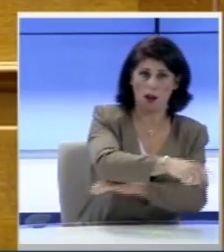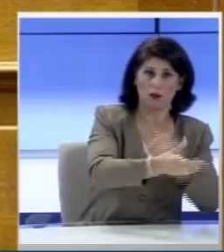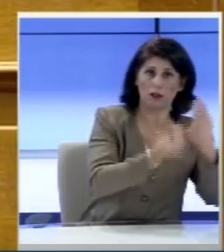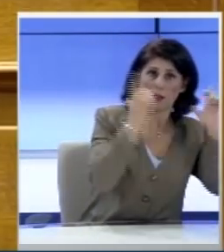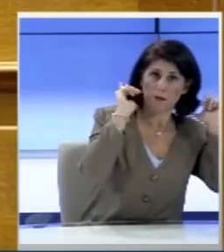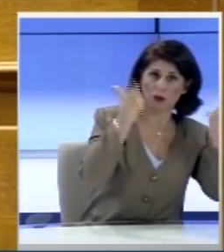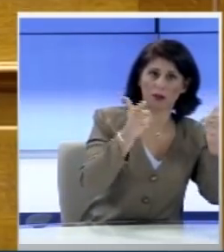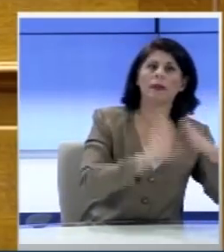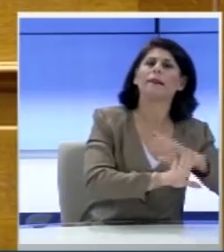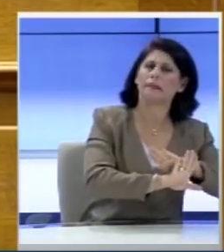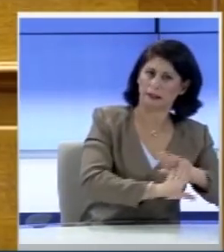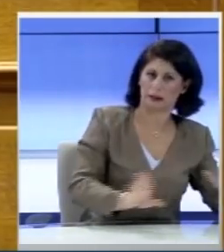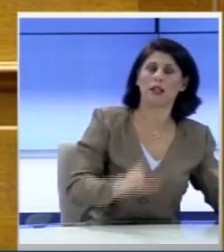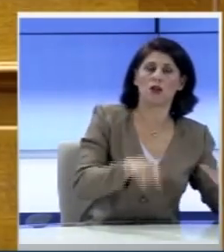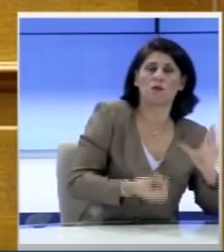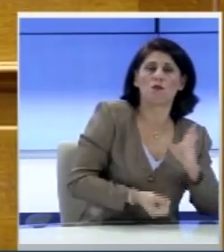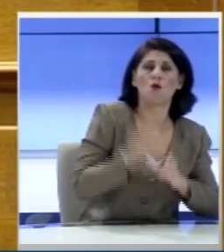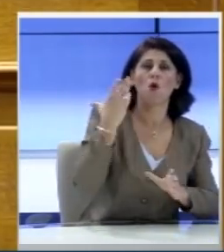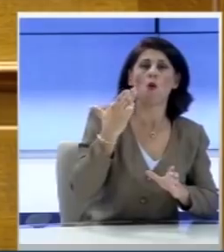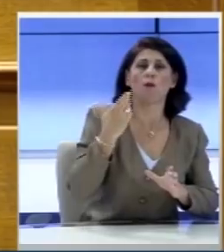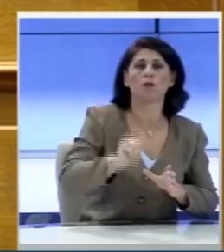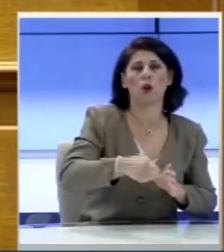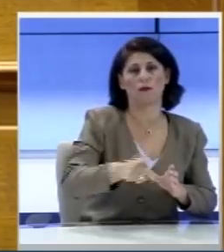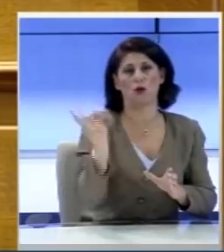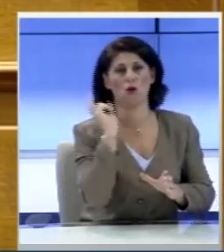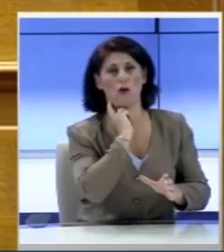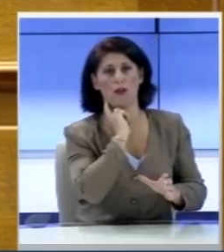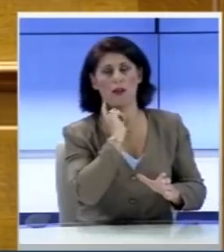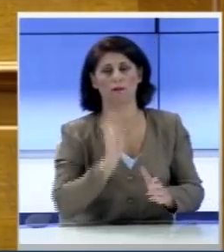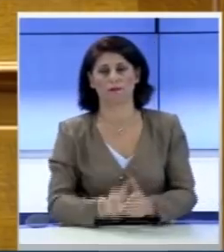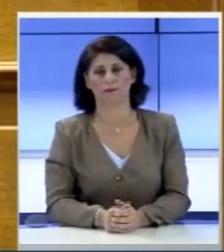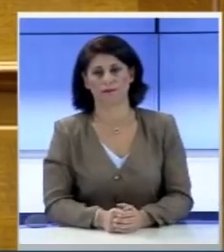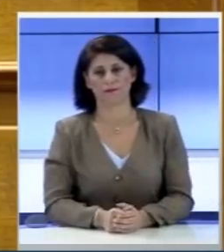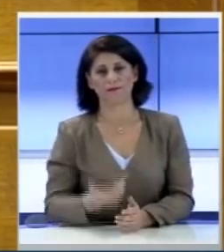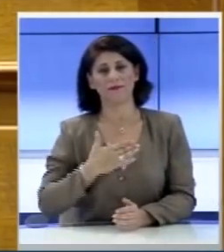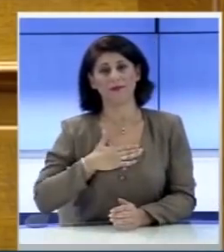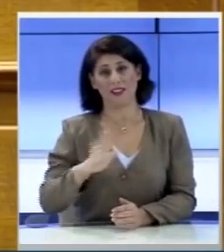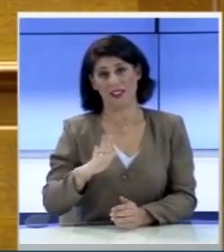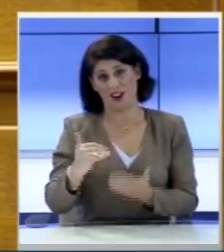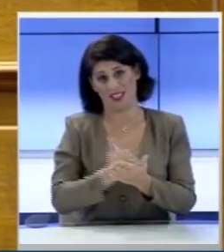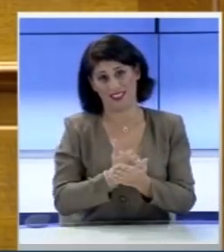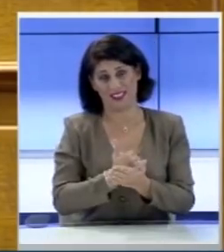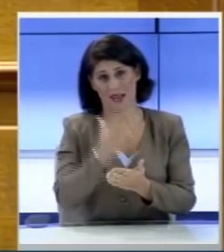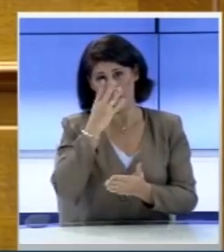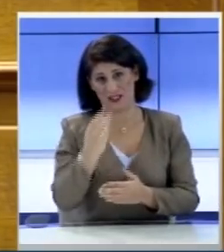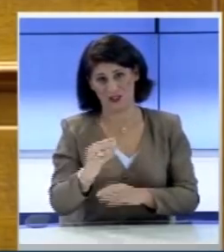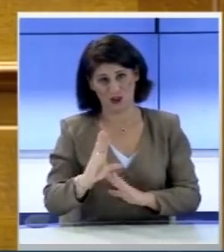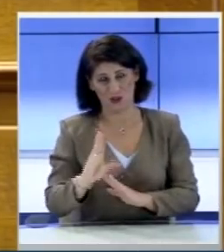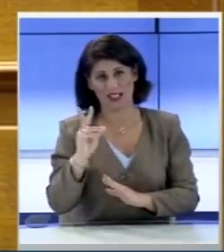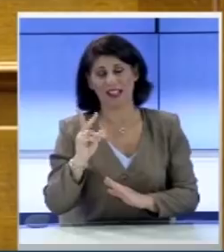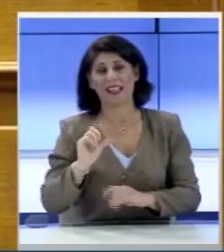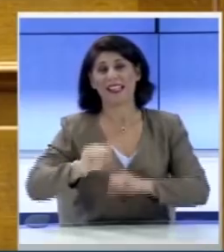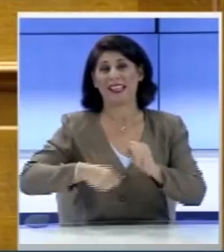Δημοκρατία, ολοκληρώνει με το νέο πτωχευτικό κώδικα. Δεν θέλω βέβαια να δικήσω και το Πασόκ Κινάλ, που και αυτό